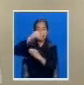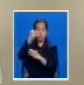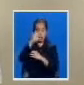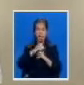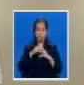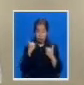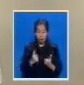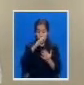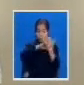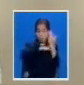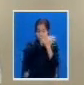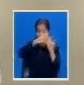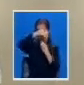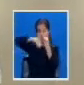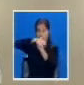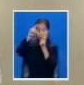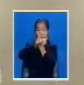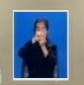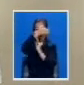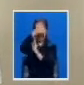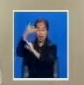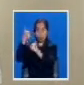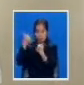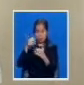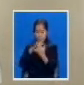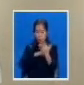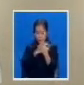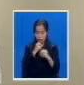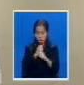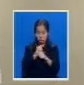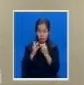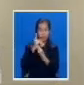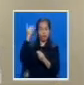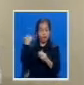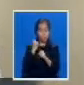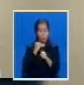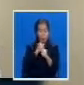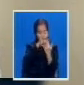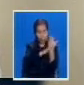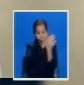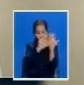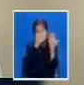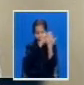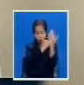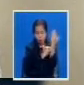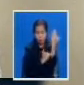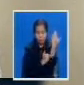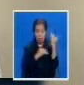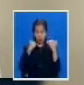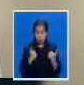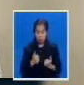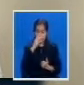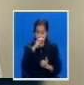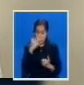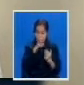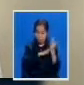แผนฉบับที่11เนี่ยก็มีการเริ่มต้นทำกันในช่วงสัปดาห์ที่จะถึงนี้นะครับผมเองได้เน้นย้ำไปแล้วครับว่าในแผนฉบับ